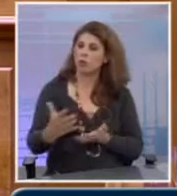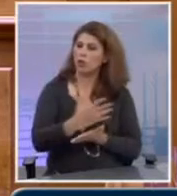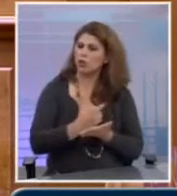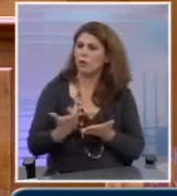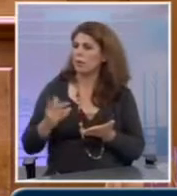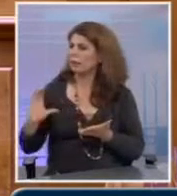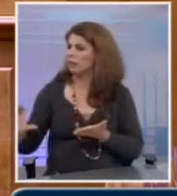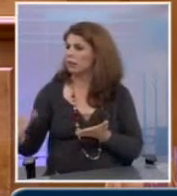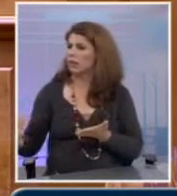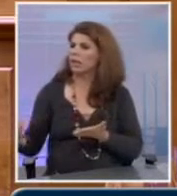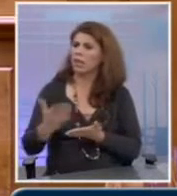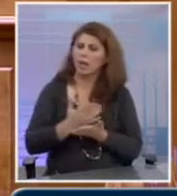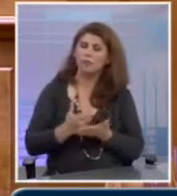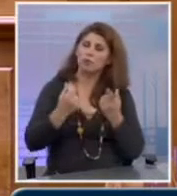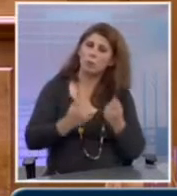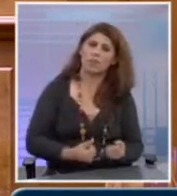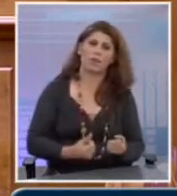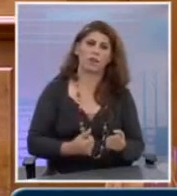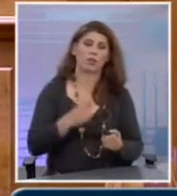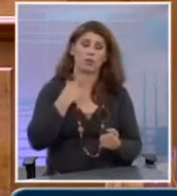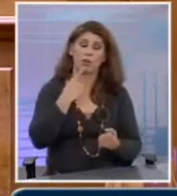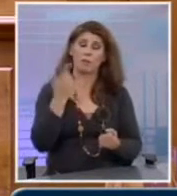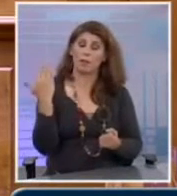Το είπα και πριν από λίγες μέρες.